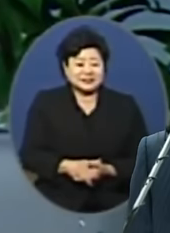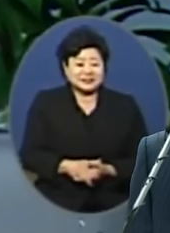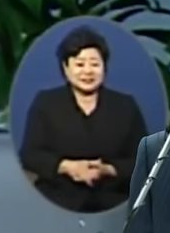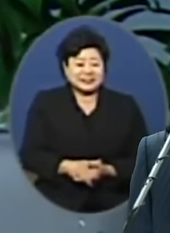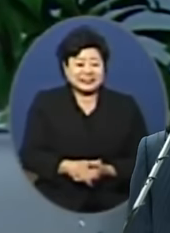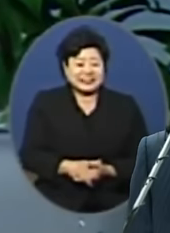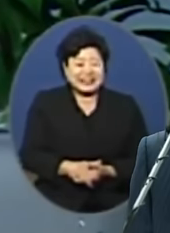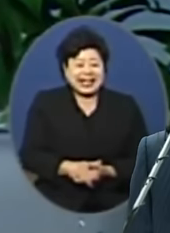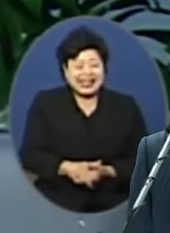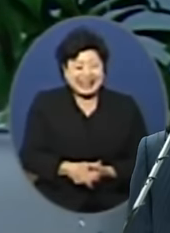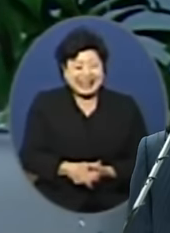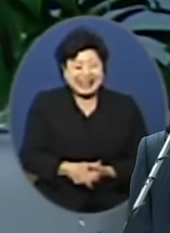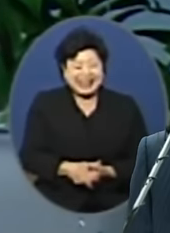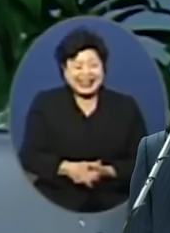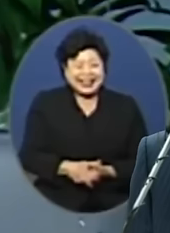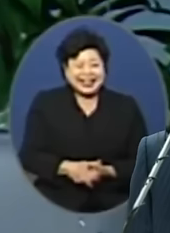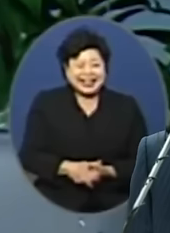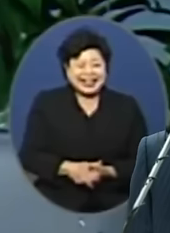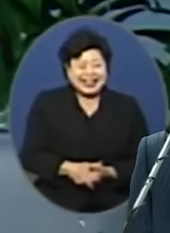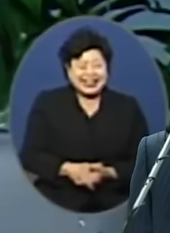뭐 하려고 하다 이랬대.